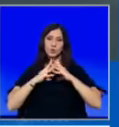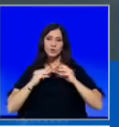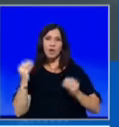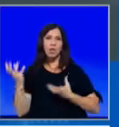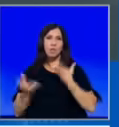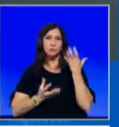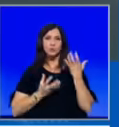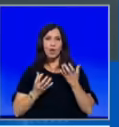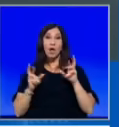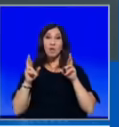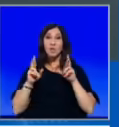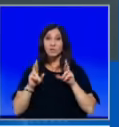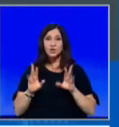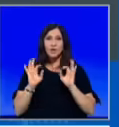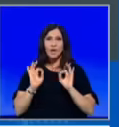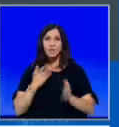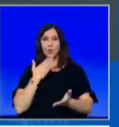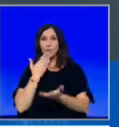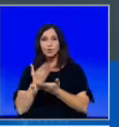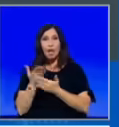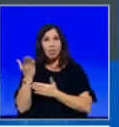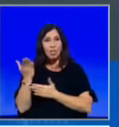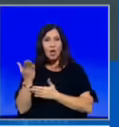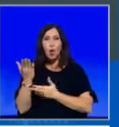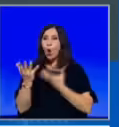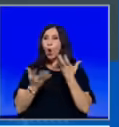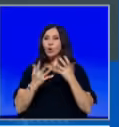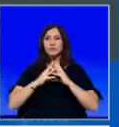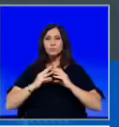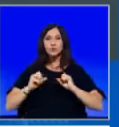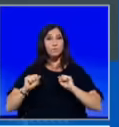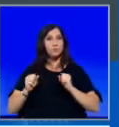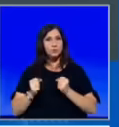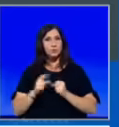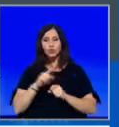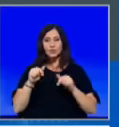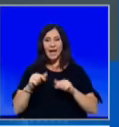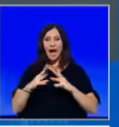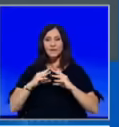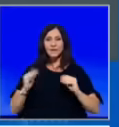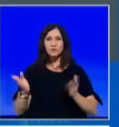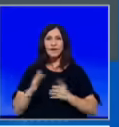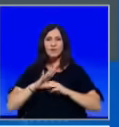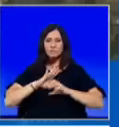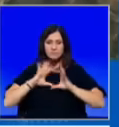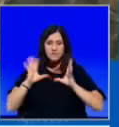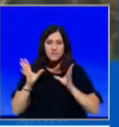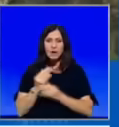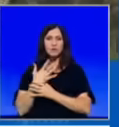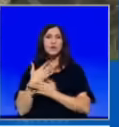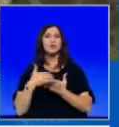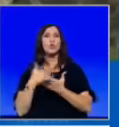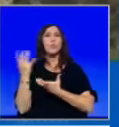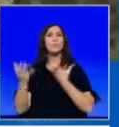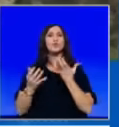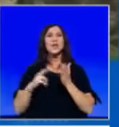на пожара. Надеждата е именно благодарение на него огъня да бъде потушен по-скоро. До сега гасенето ставаше изцяло на ръка, защото